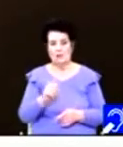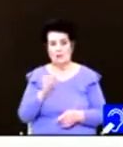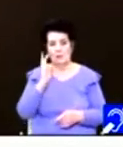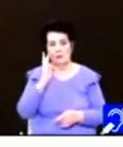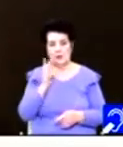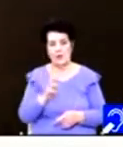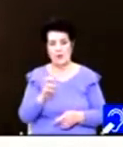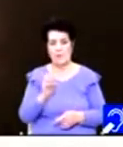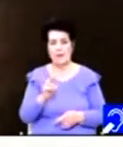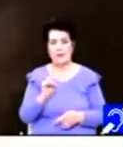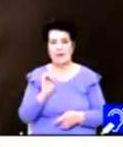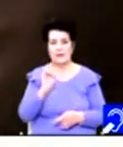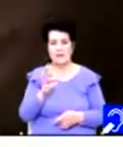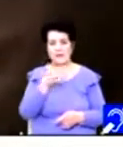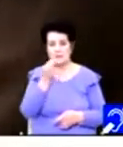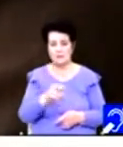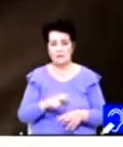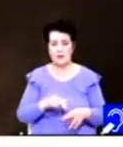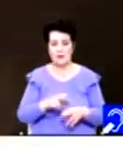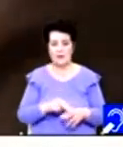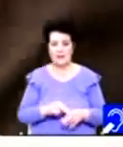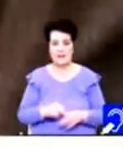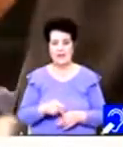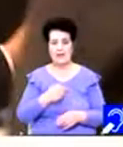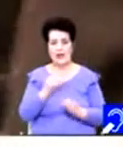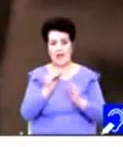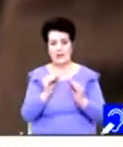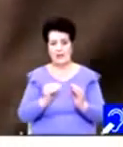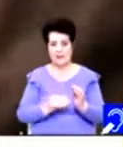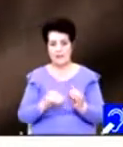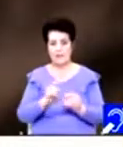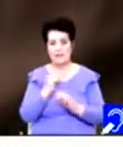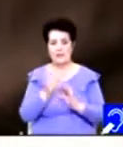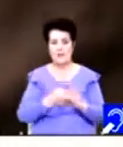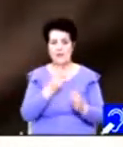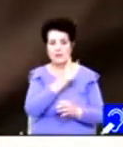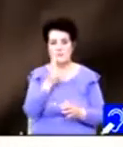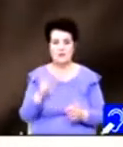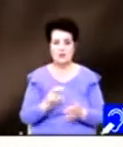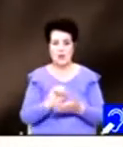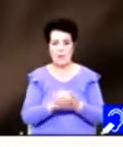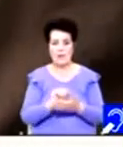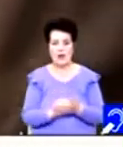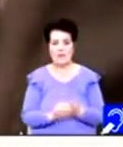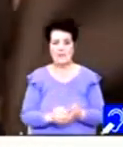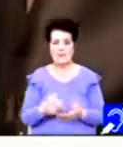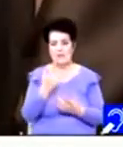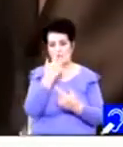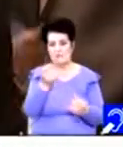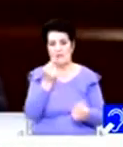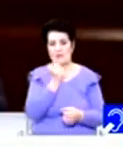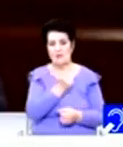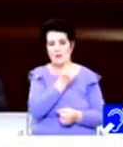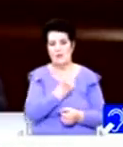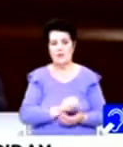diplomatul britanic a demisionat. Poliția britanică a demarat o anchetă pentru a afla cine a oferit presei documentele